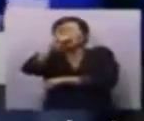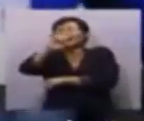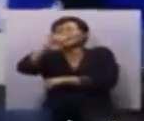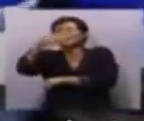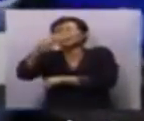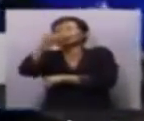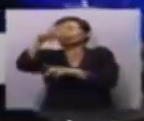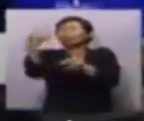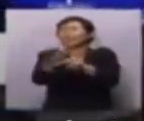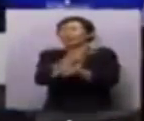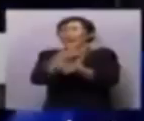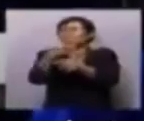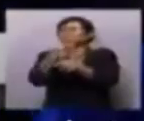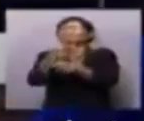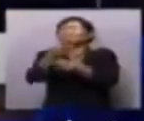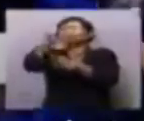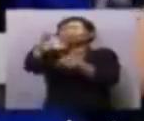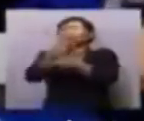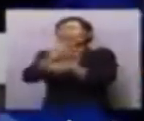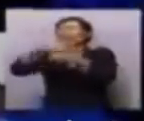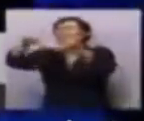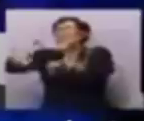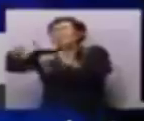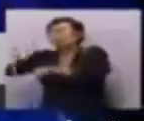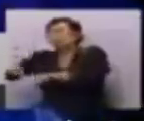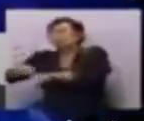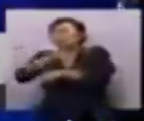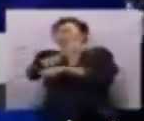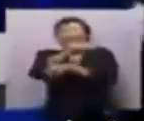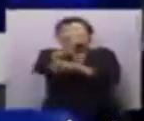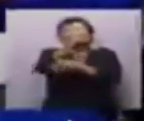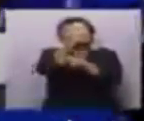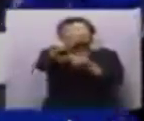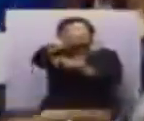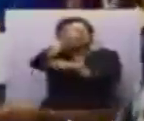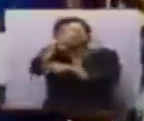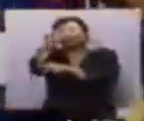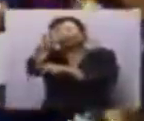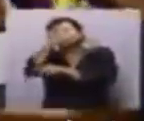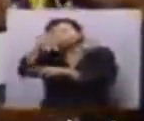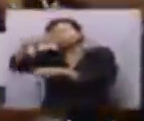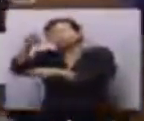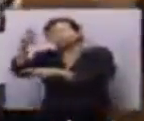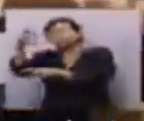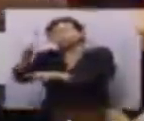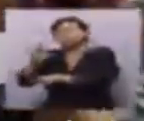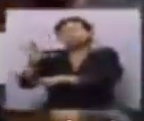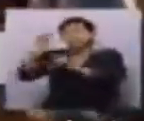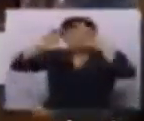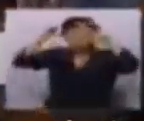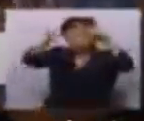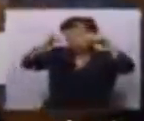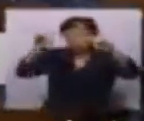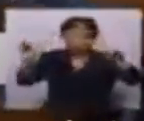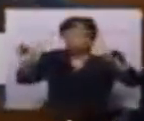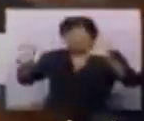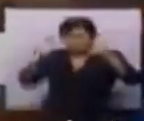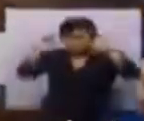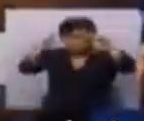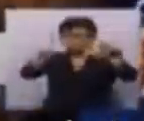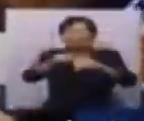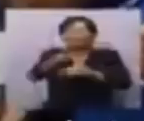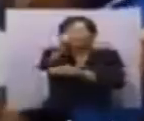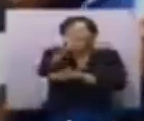Lamsah dua kali berturut-turut pada PRU 12 dan PRU 13. Fokus Datuk Seri Muhammad Hassan kini adalah membantu calon BN